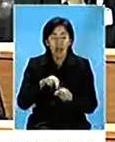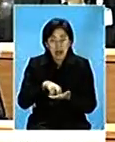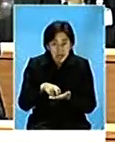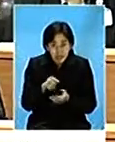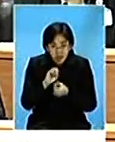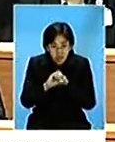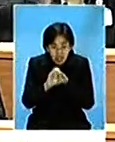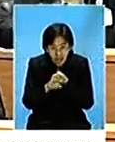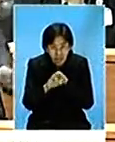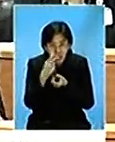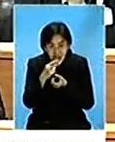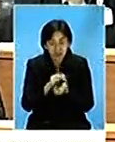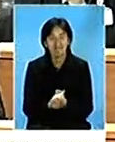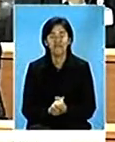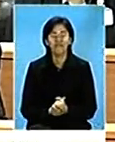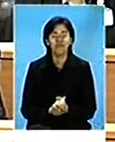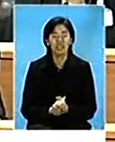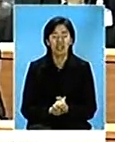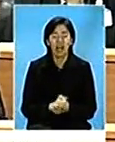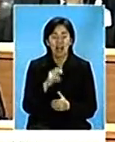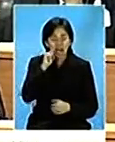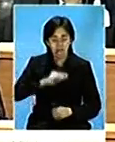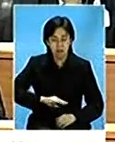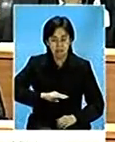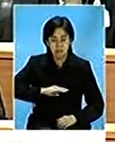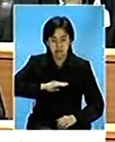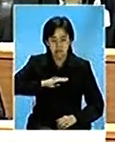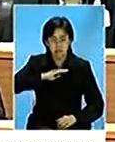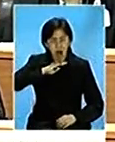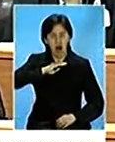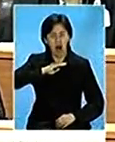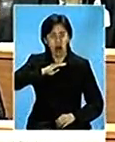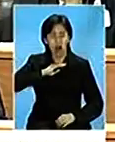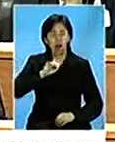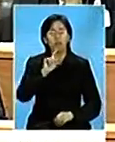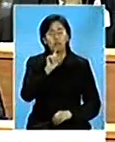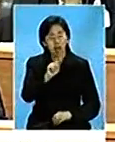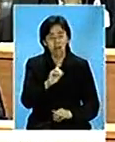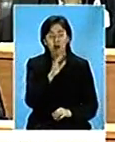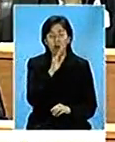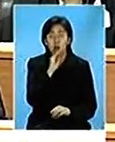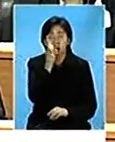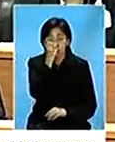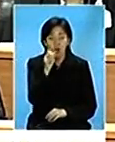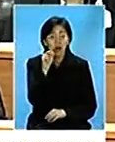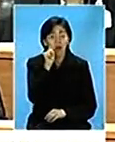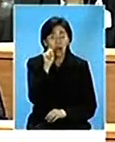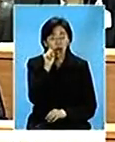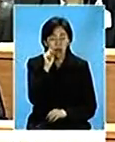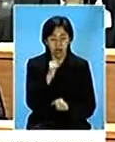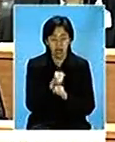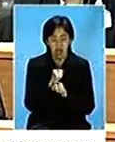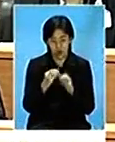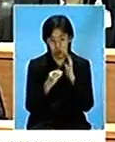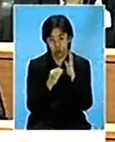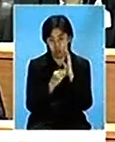ะละมังอันนึงอยู่ป้ายอุโมงค์ยักษ์ครับน้ำท่วมแทบคอผมถึงถามท่านนี่ครับว่าถ้าการทดสอบครั้งนี้เนี่ยแล้วมันไหลผ่านกรุง